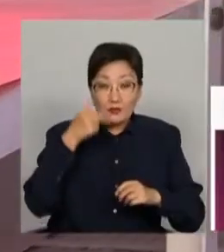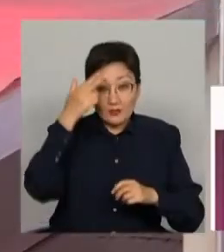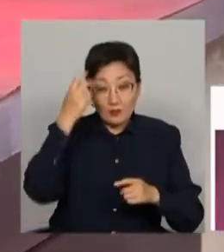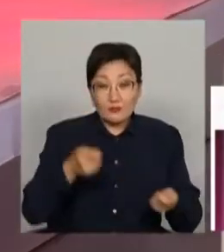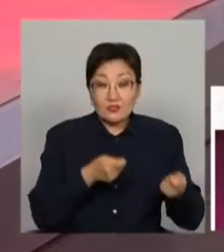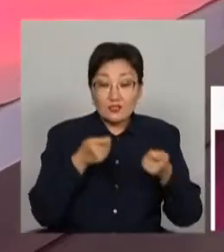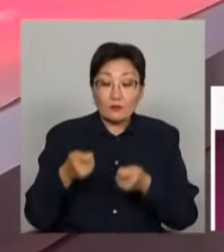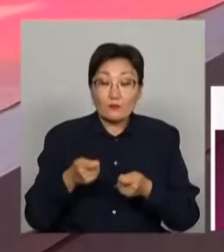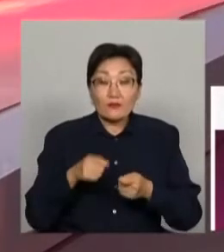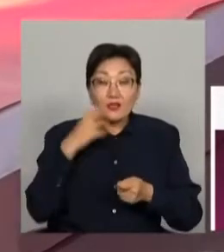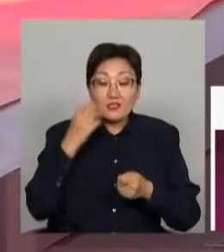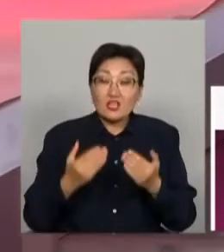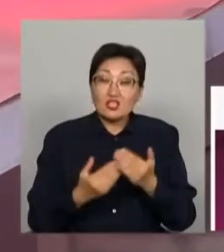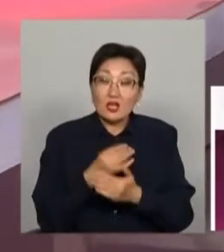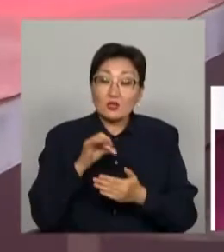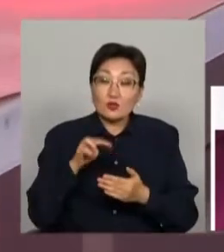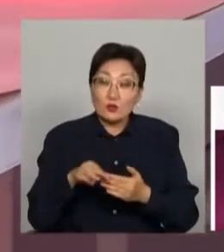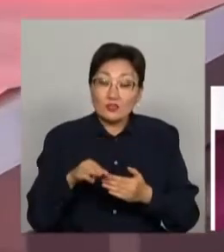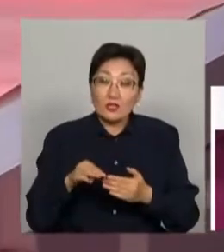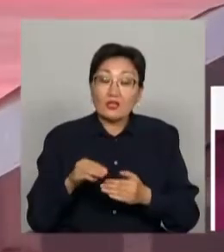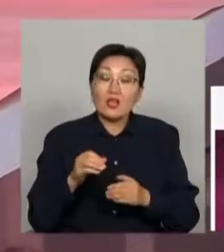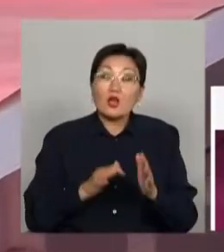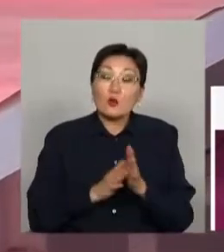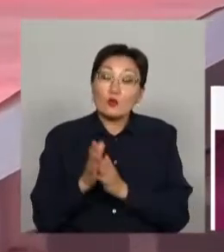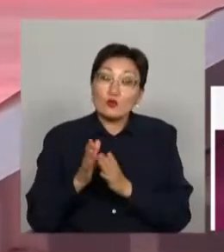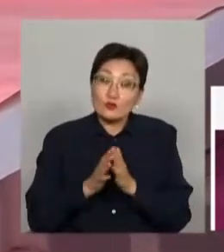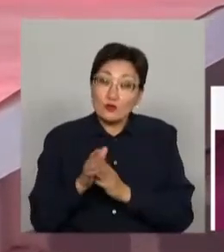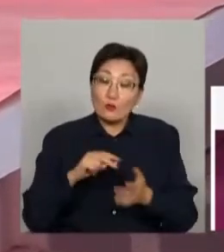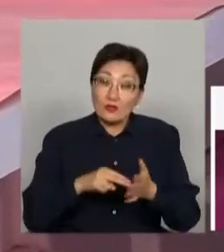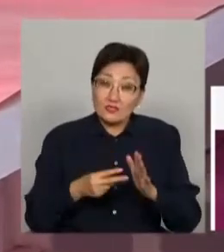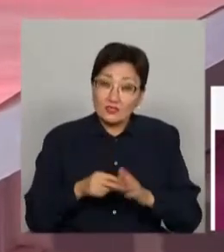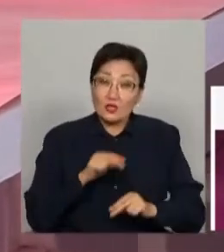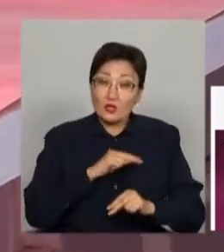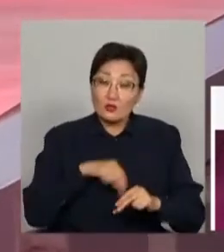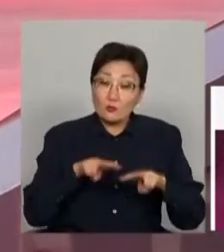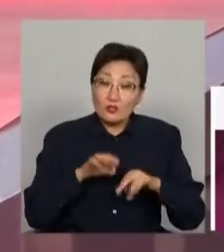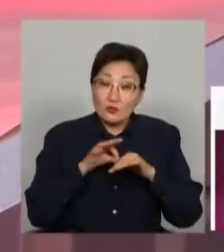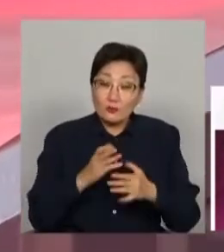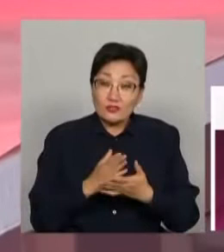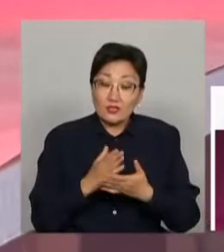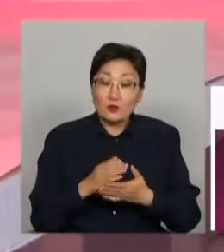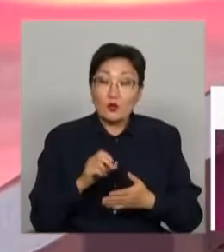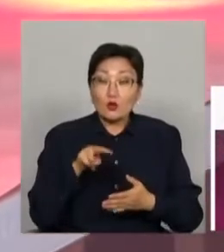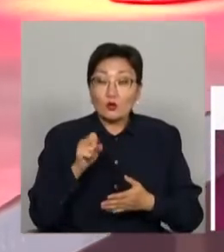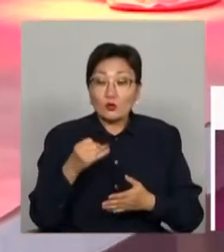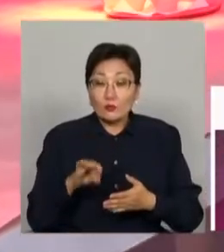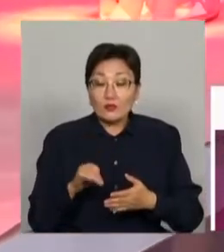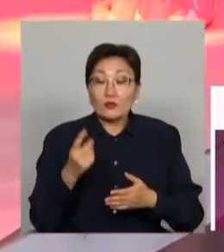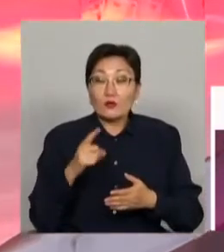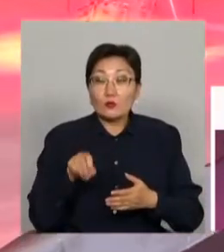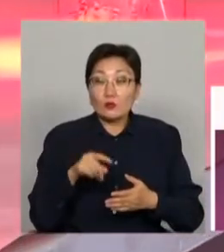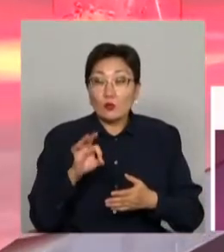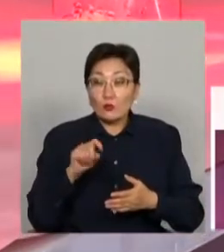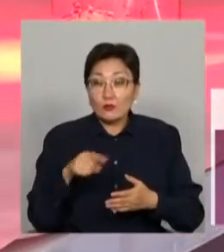әкелінген жидектердің жаңа сорттарын шығару мақсатында зерттеу жұмыстары жүргізіліп жатыр. Ал мынау бақша құлпынайының 0,1